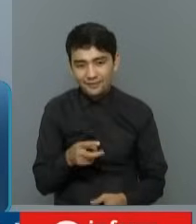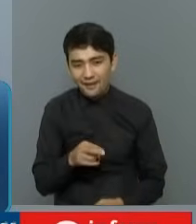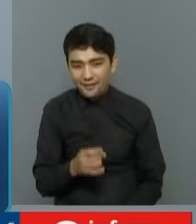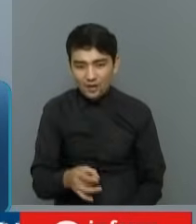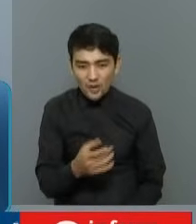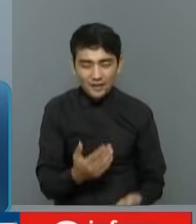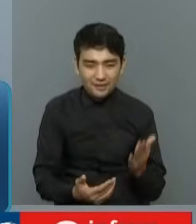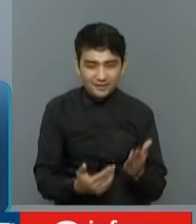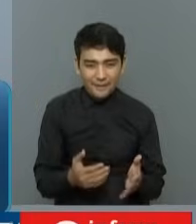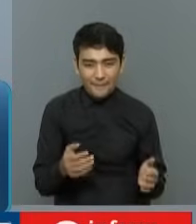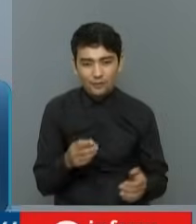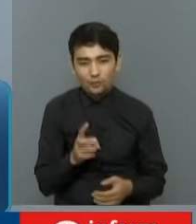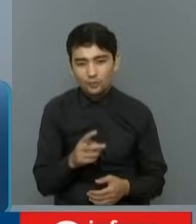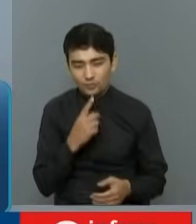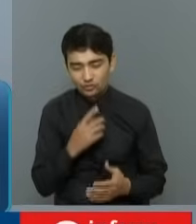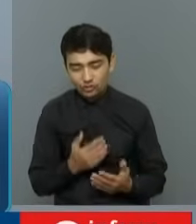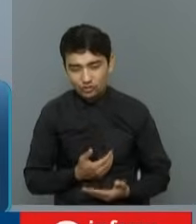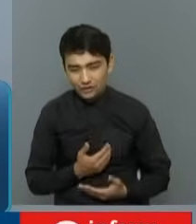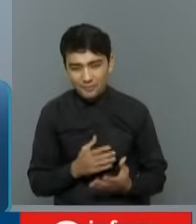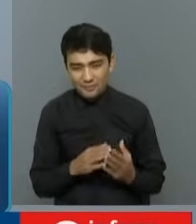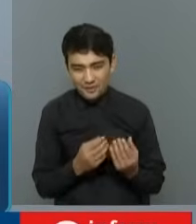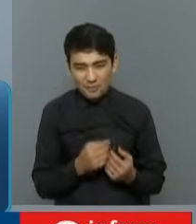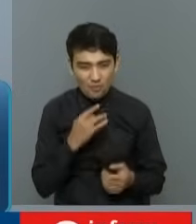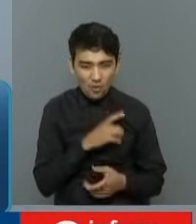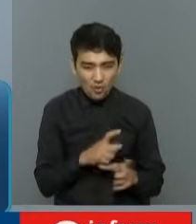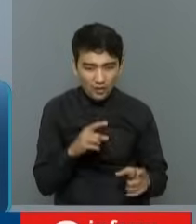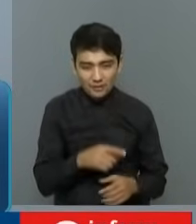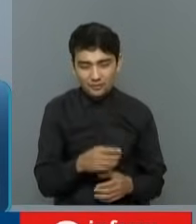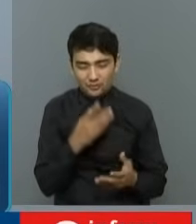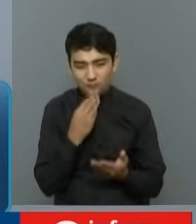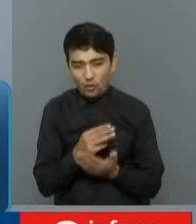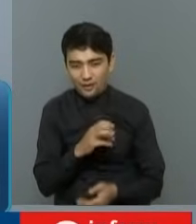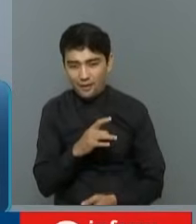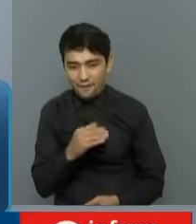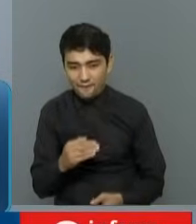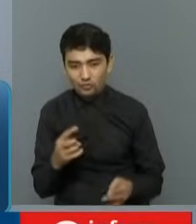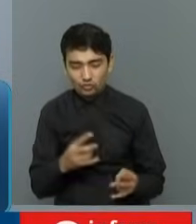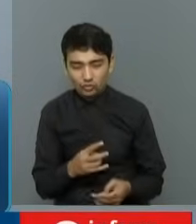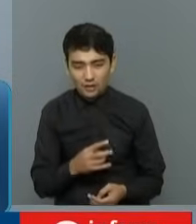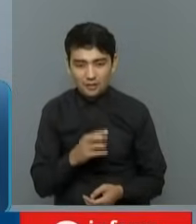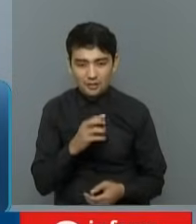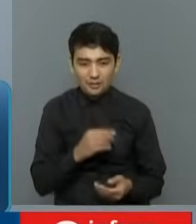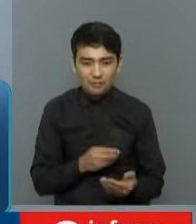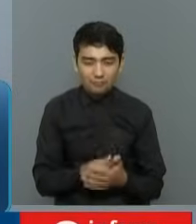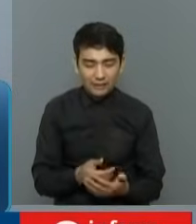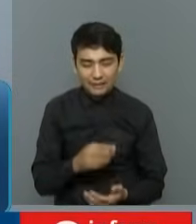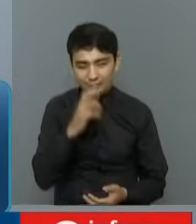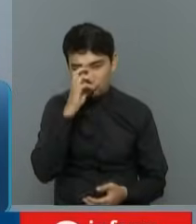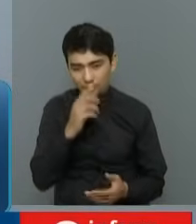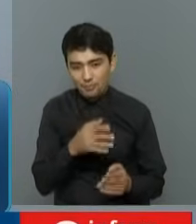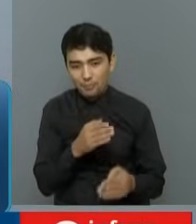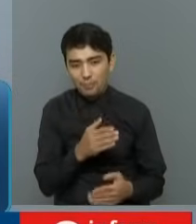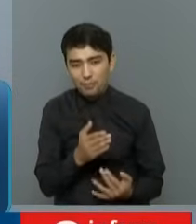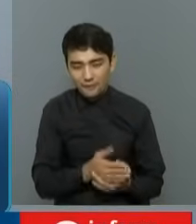регионов или для малоимущих семей, может быть, какие-то будут определенные тарифы. Это, опять же, будет решать государство. Но, конечно, если человек получает 150